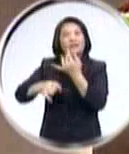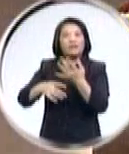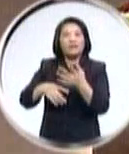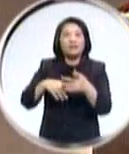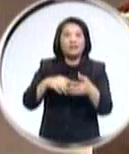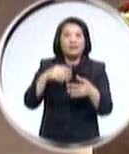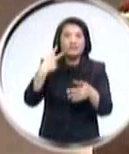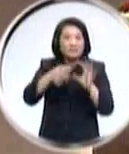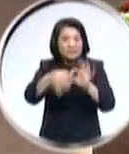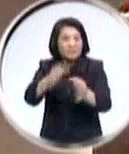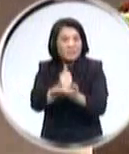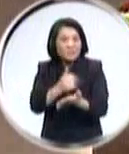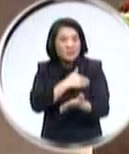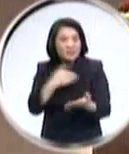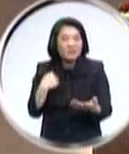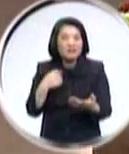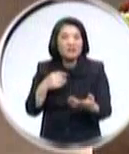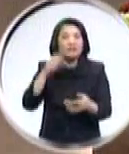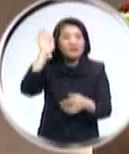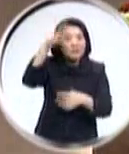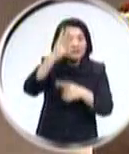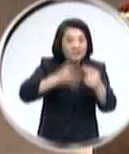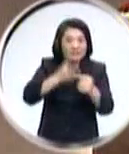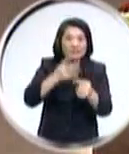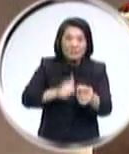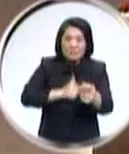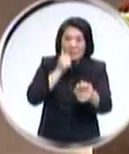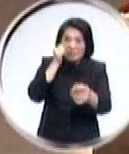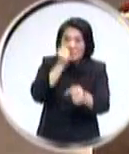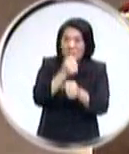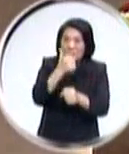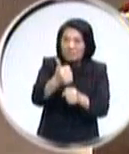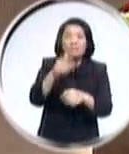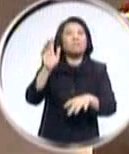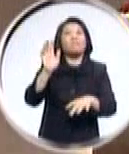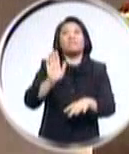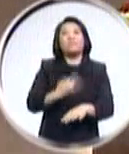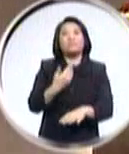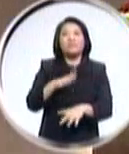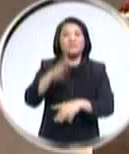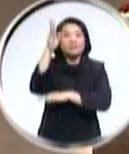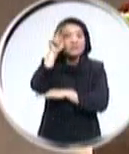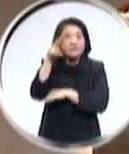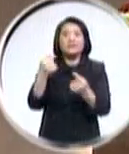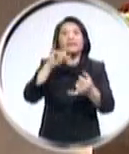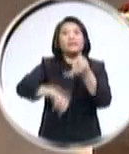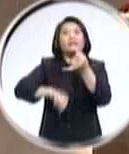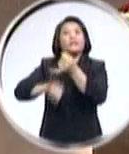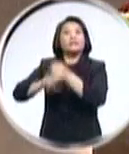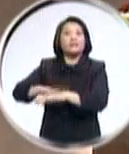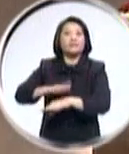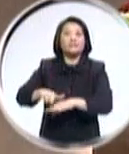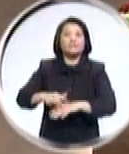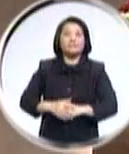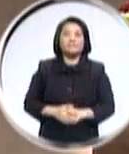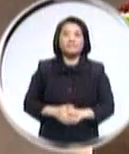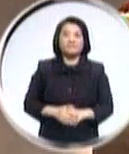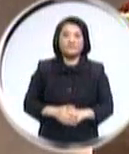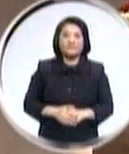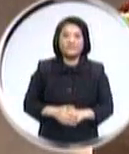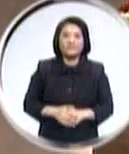可以连任，那么再四年也不会做得好，政见一样会跳票。现